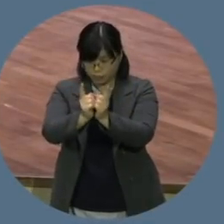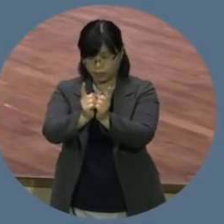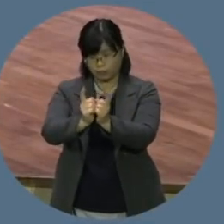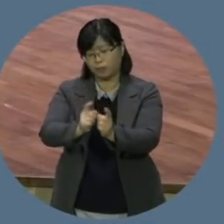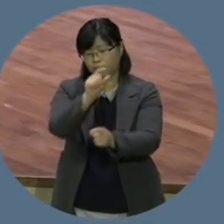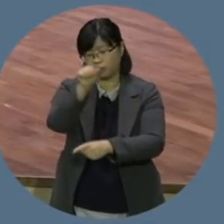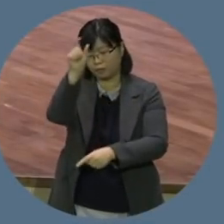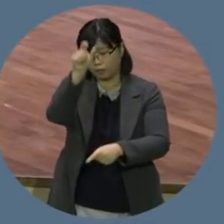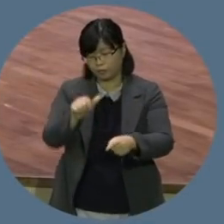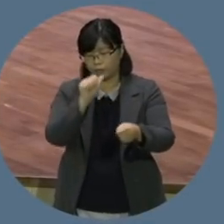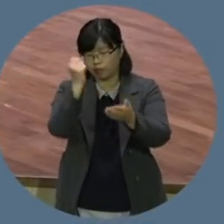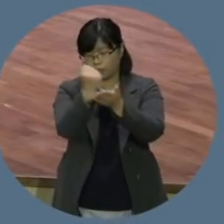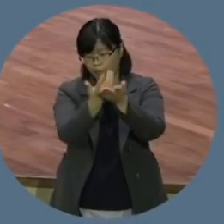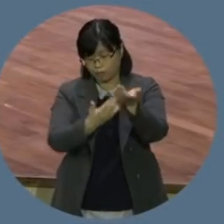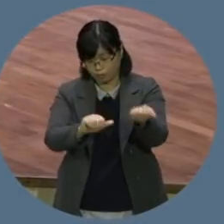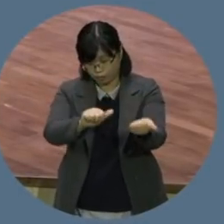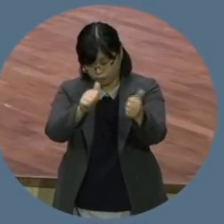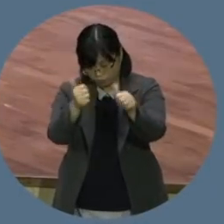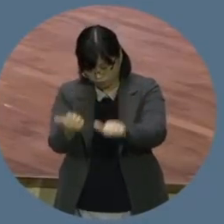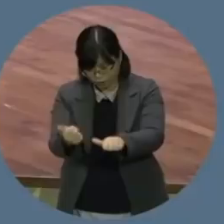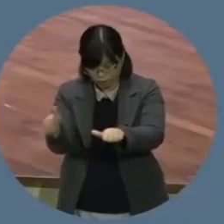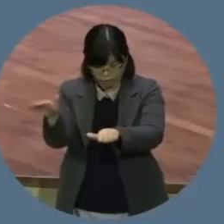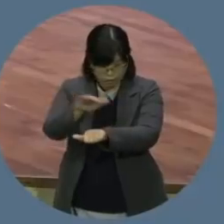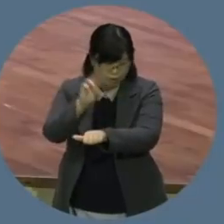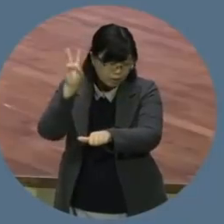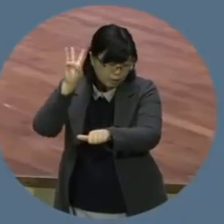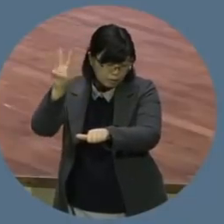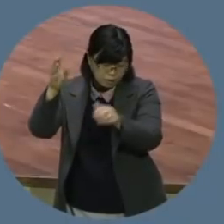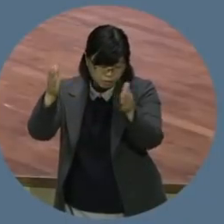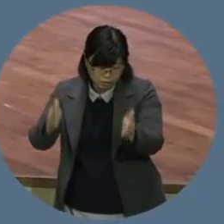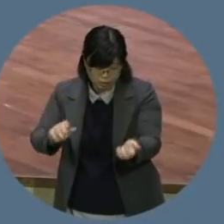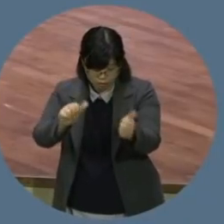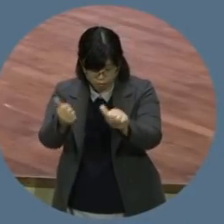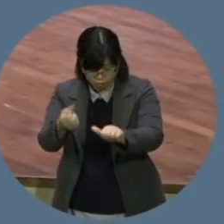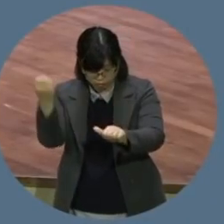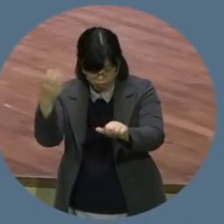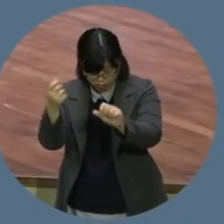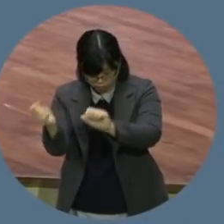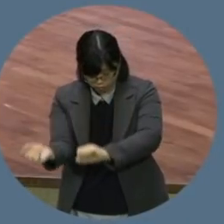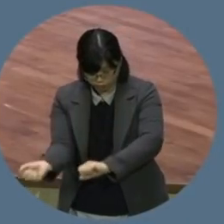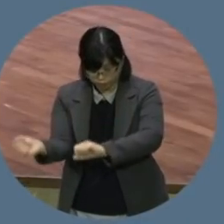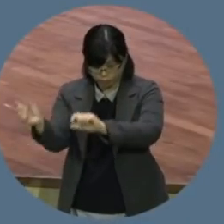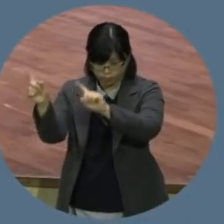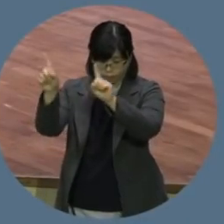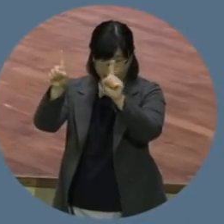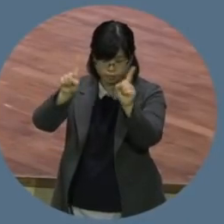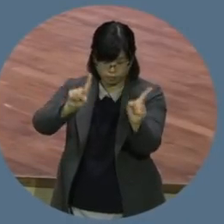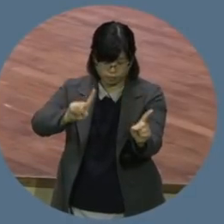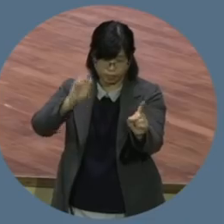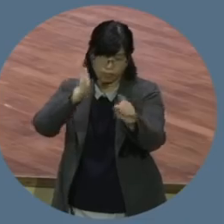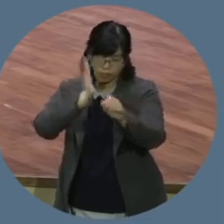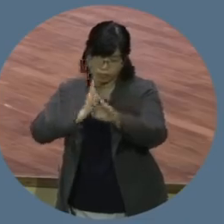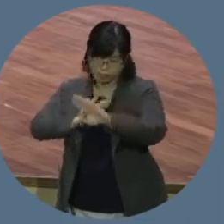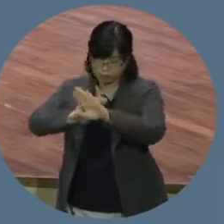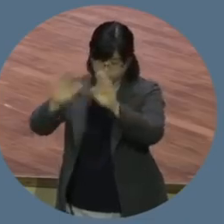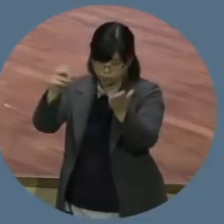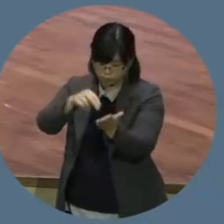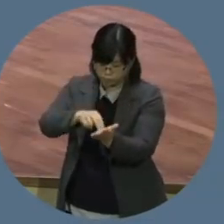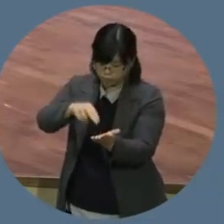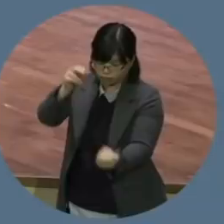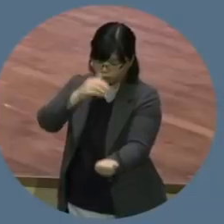받으사 십자가에 못 박혀 죽으시고 장사한 지 사흘 만에 죽은 자 가운데서 다시